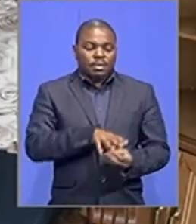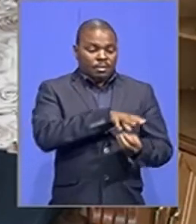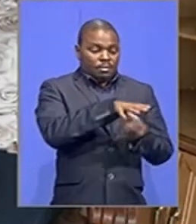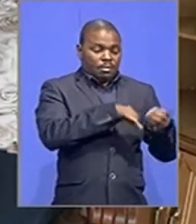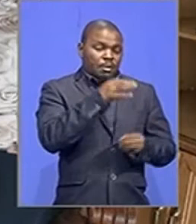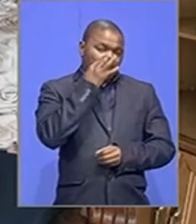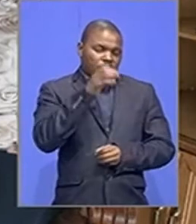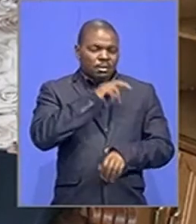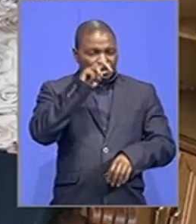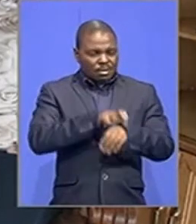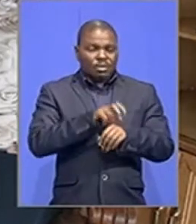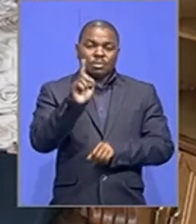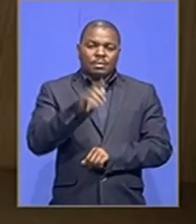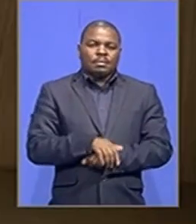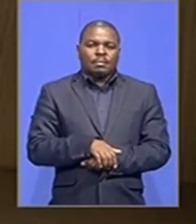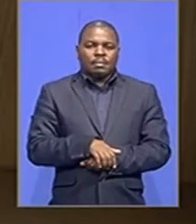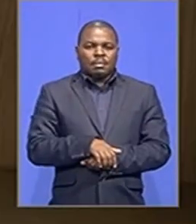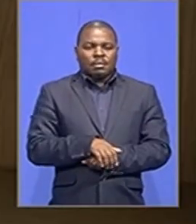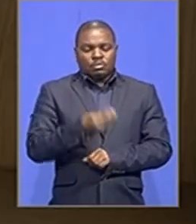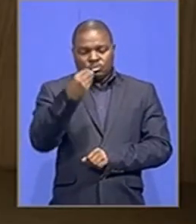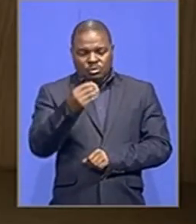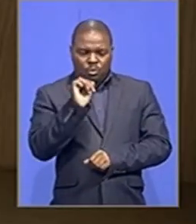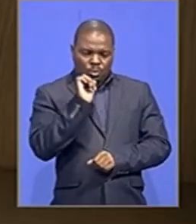ba se tlhokang fela ke gore morwadi a bona